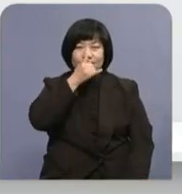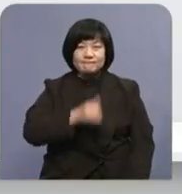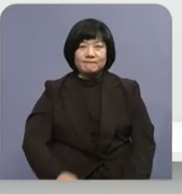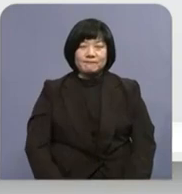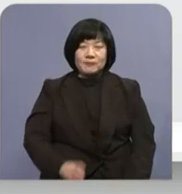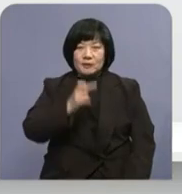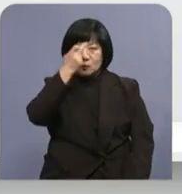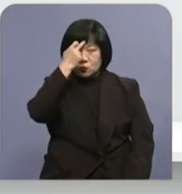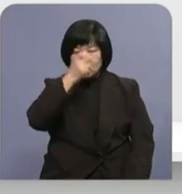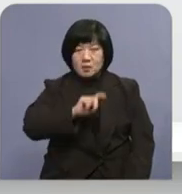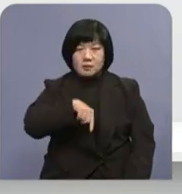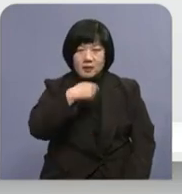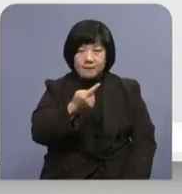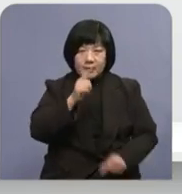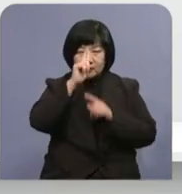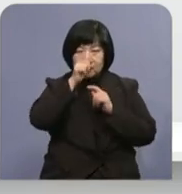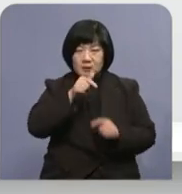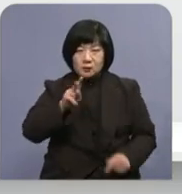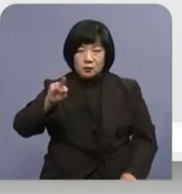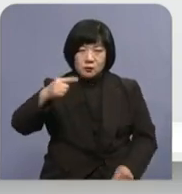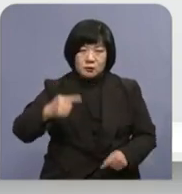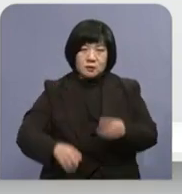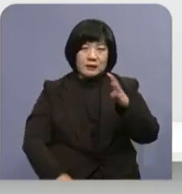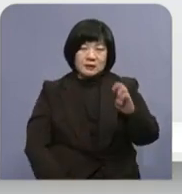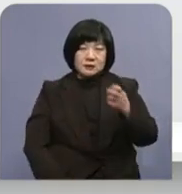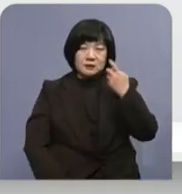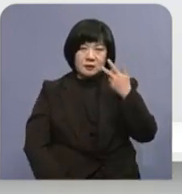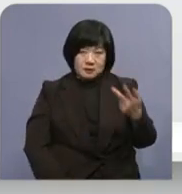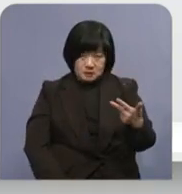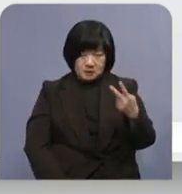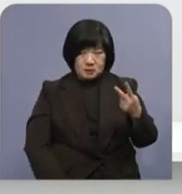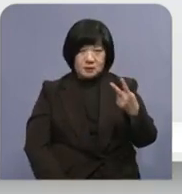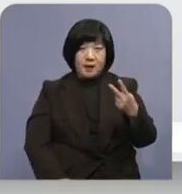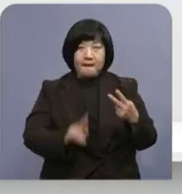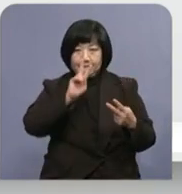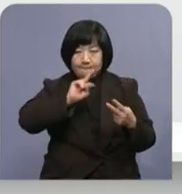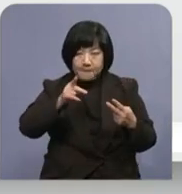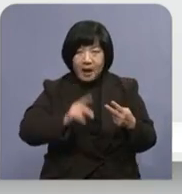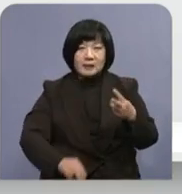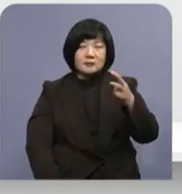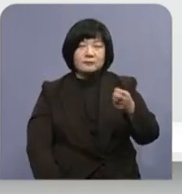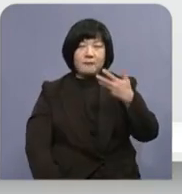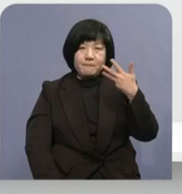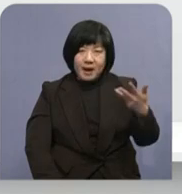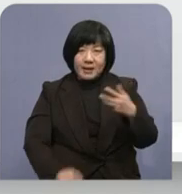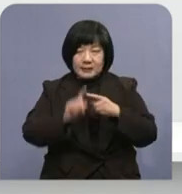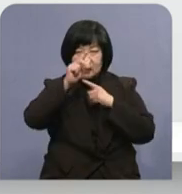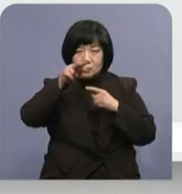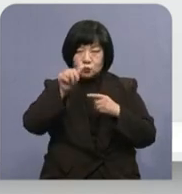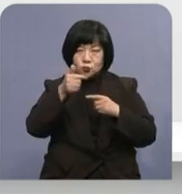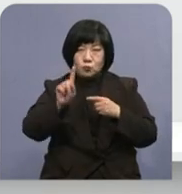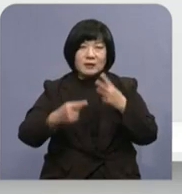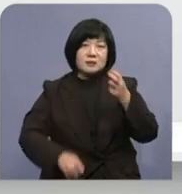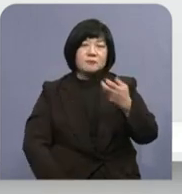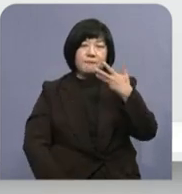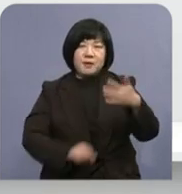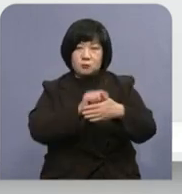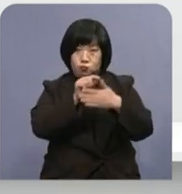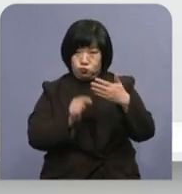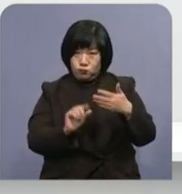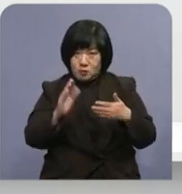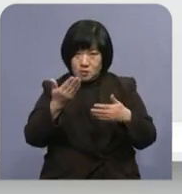최 의원에 이어 이현승 의원 42% 박재호 의원 38% 이주환 의원 38% 등 순위였습니다